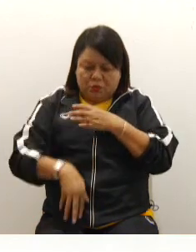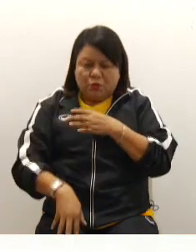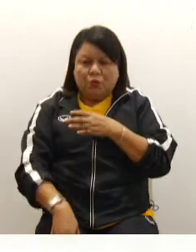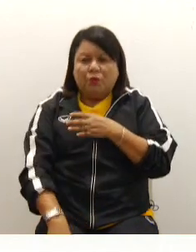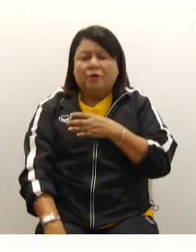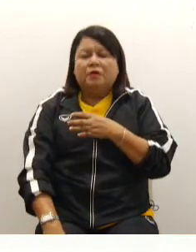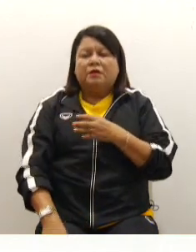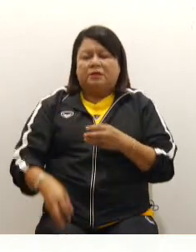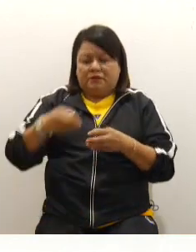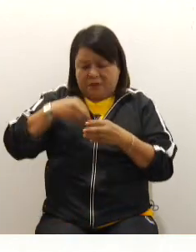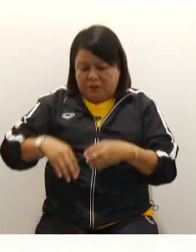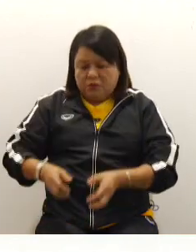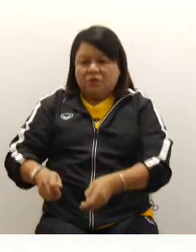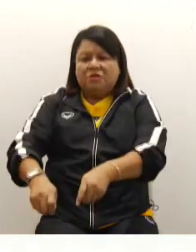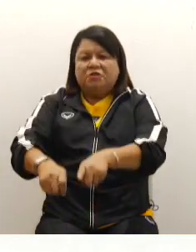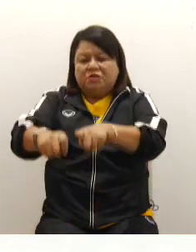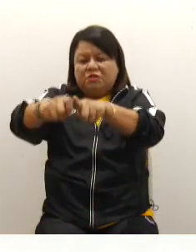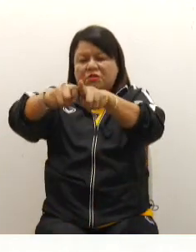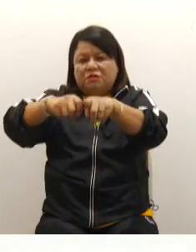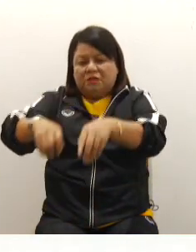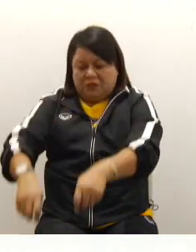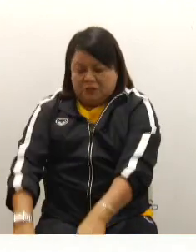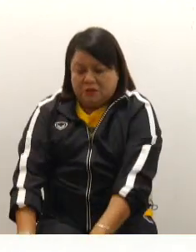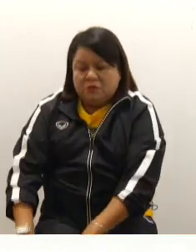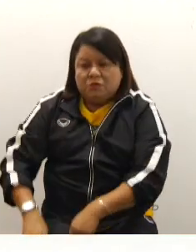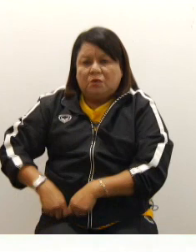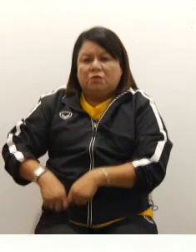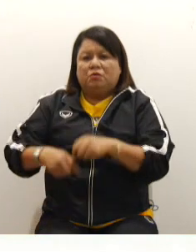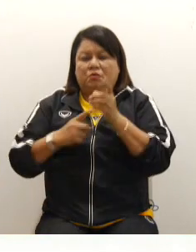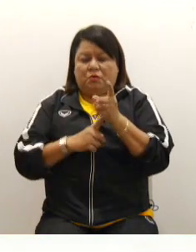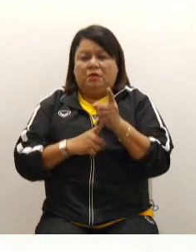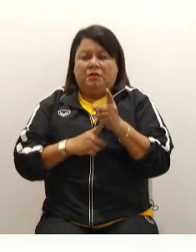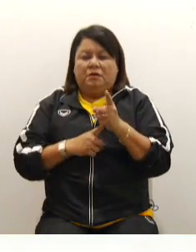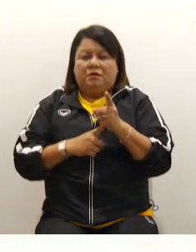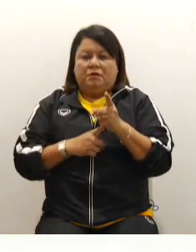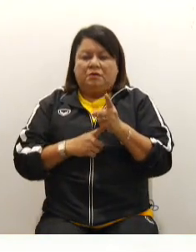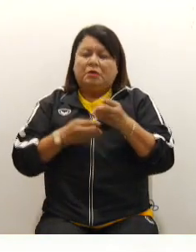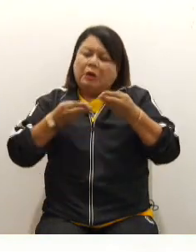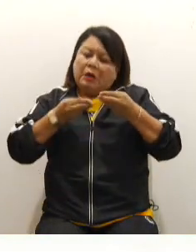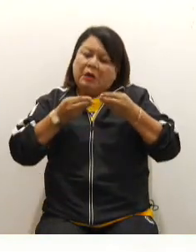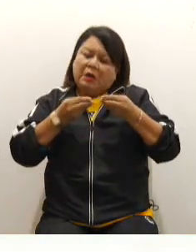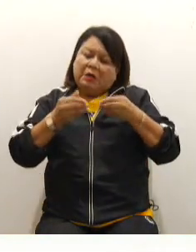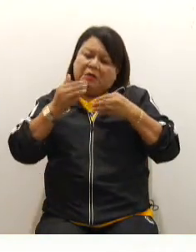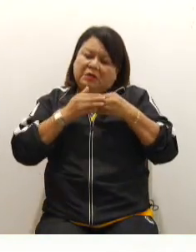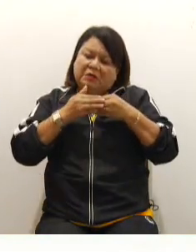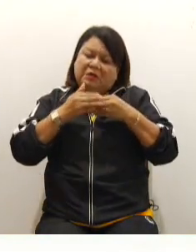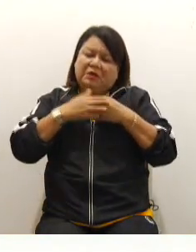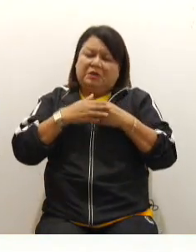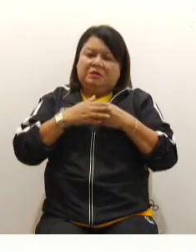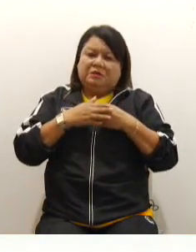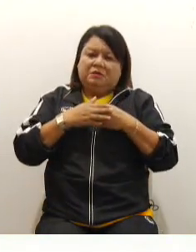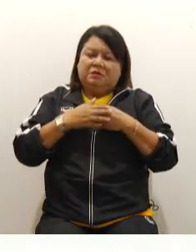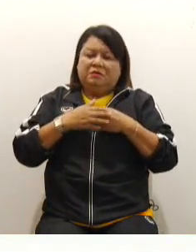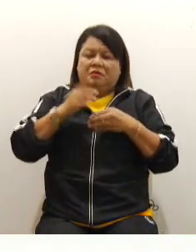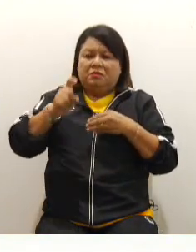การที่เขาใส่ถุงน่องเนี่ยถุงน่องมันก็เมลกับไอตัวซัลฟูริกแอซิดเมลติดกับหนังเลยค่ะนี่พอเมลติดกับหนังเนี่ยเขาก็จะต้